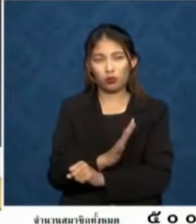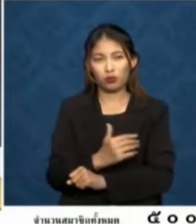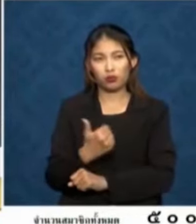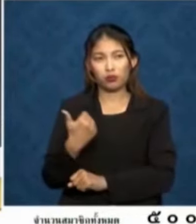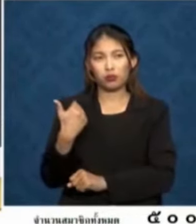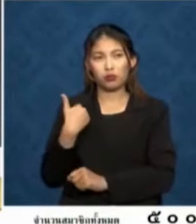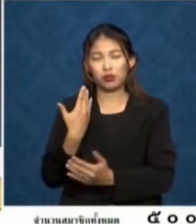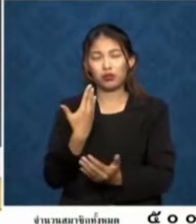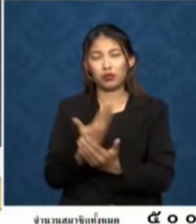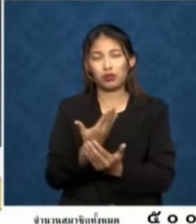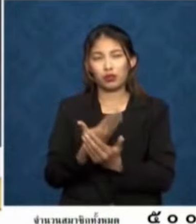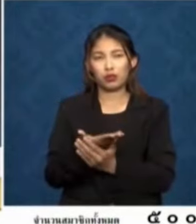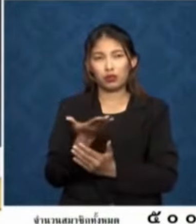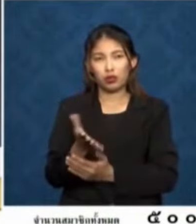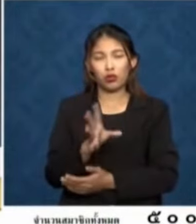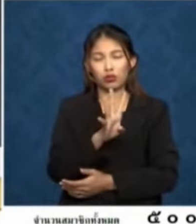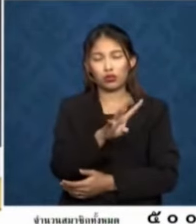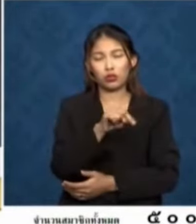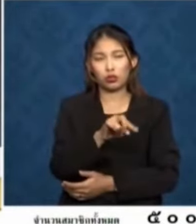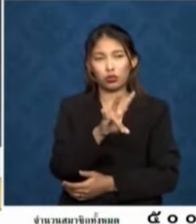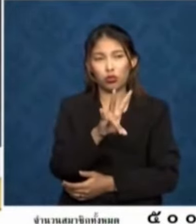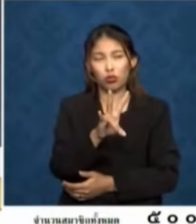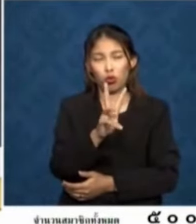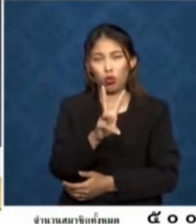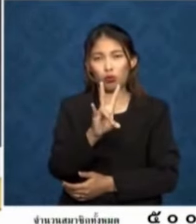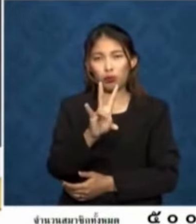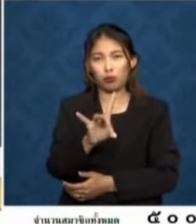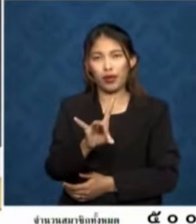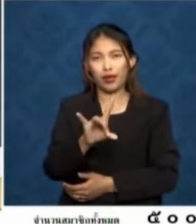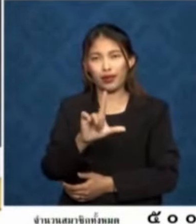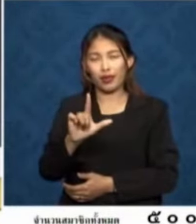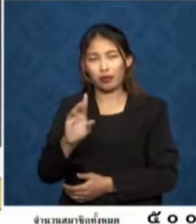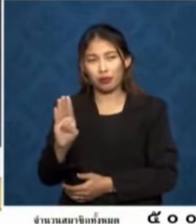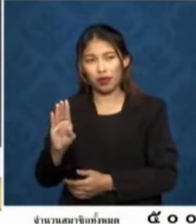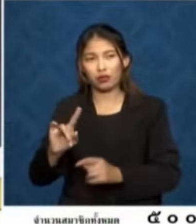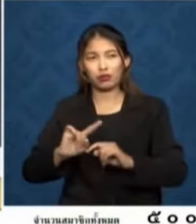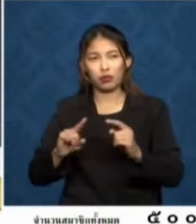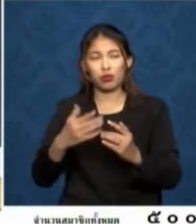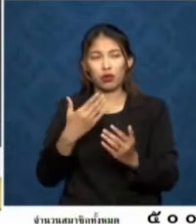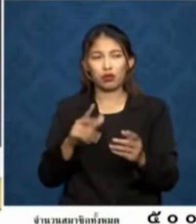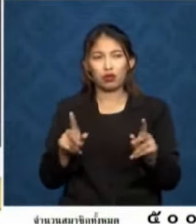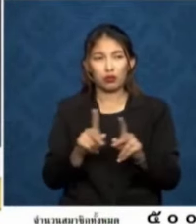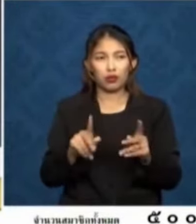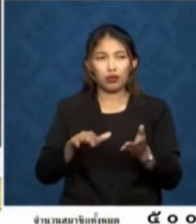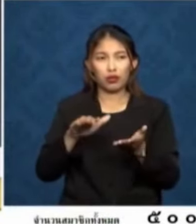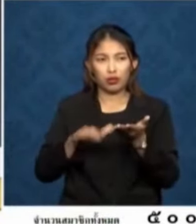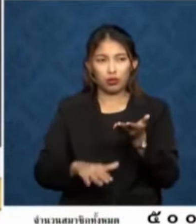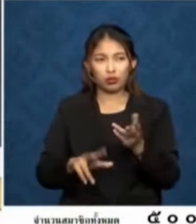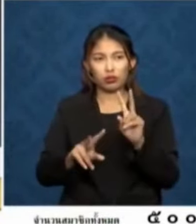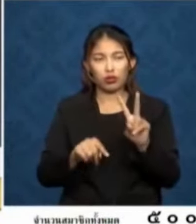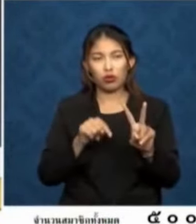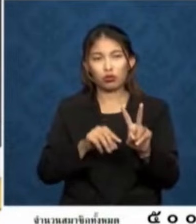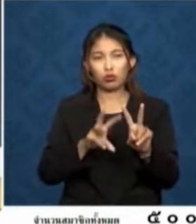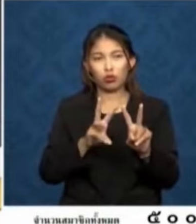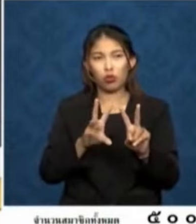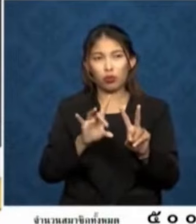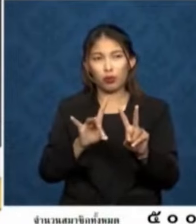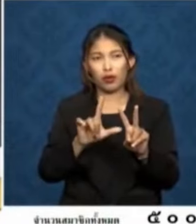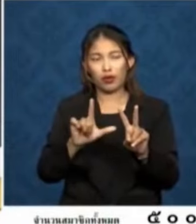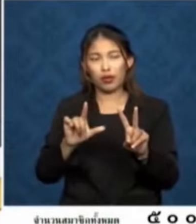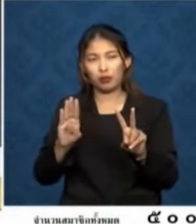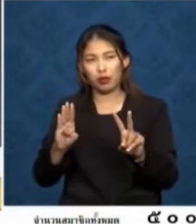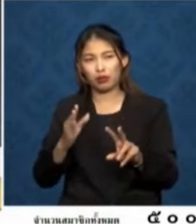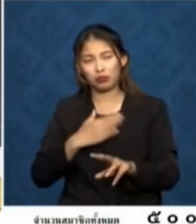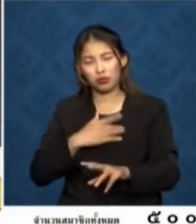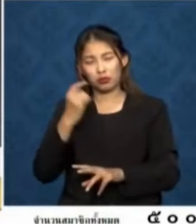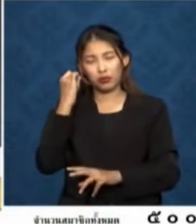ของบมาที่ 4.68ล้านบาทแต่กรรมาธิการปรับลดไปแล้วนะคะ 2.68ล้านบาทดิฉัน